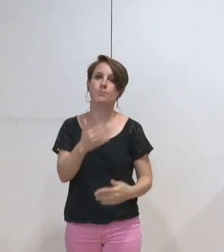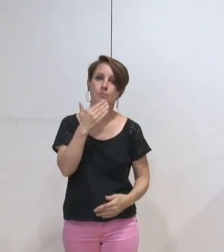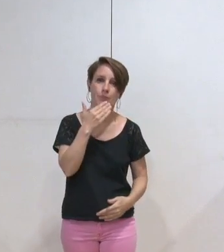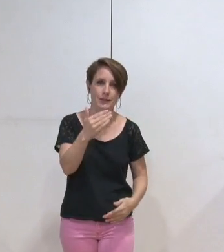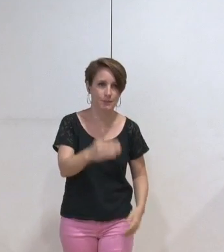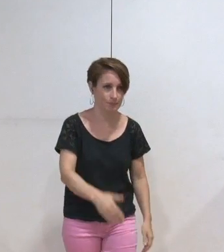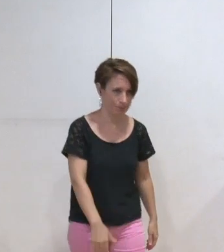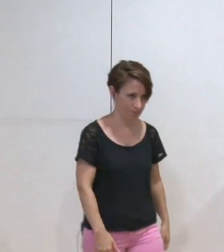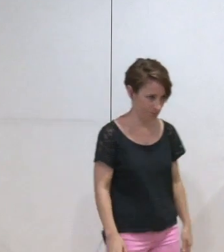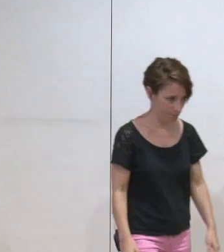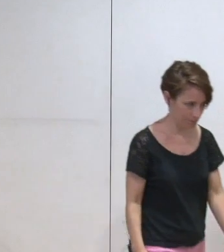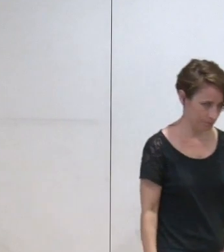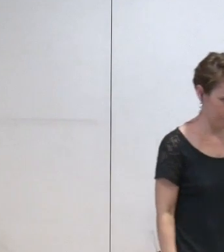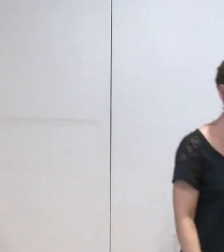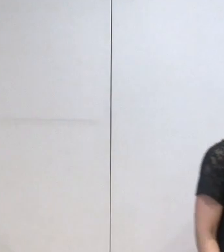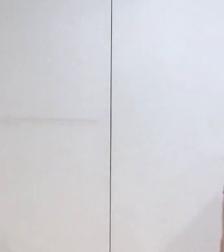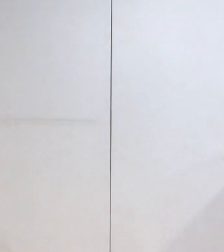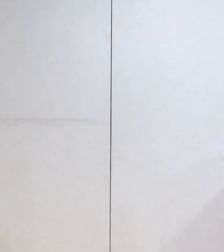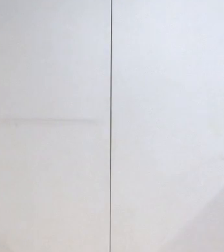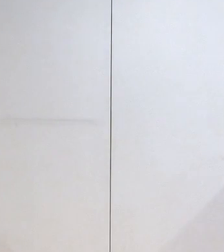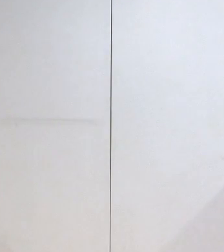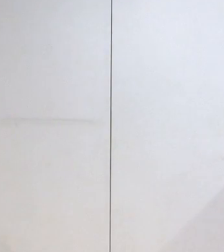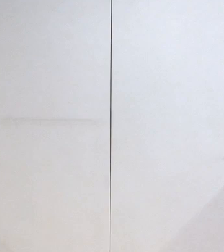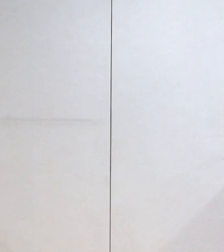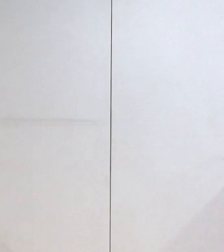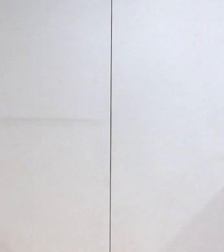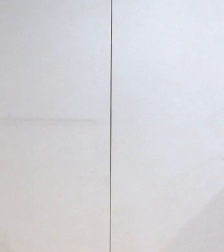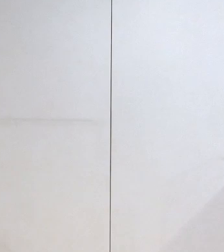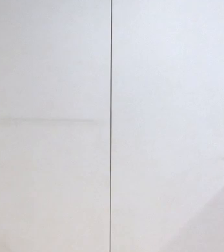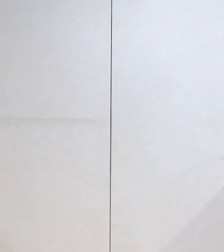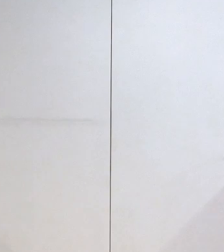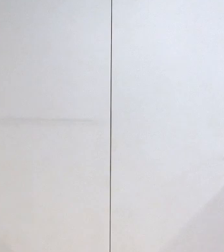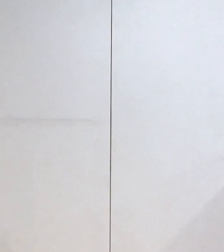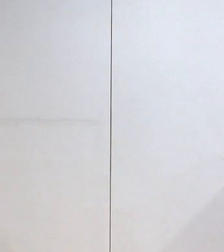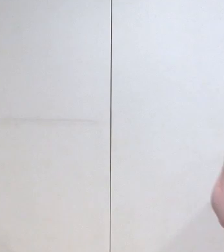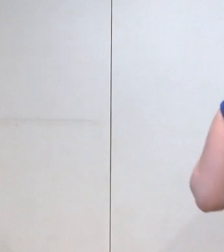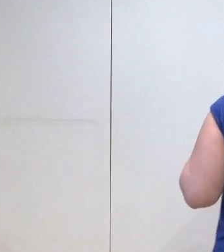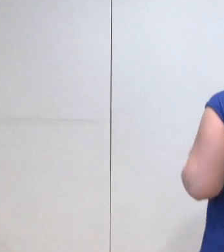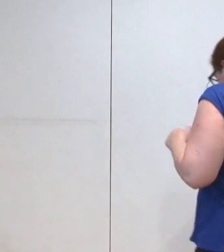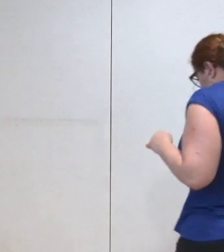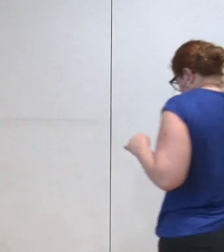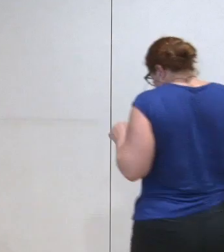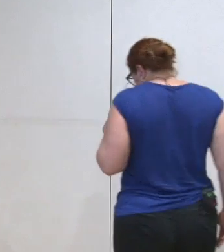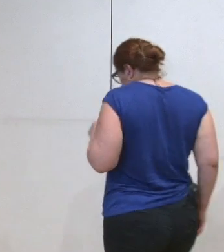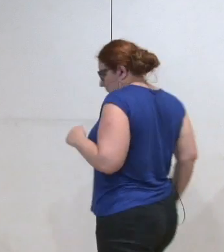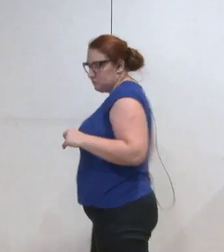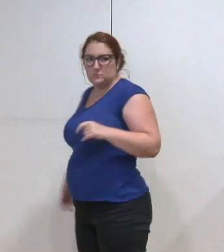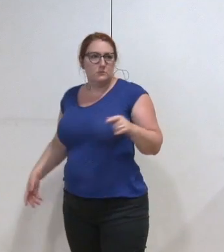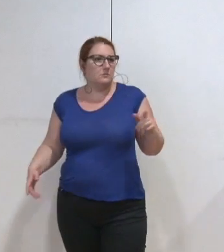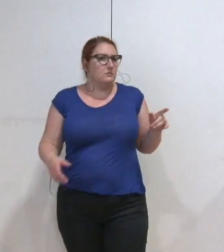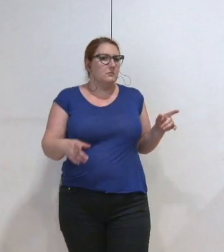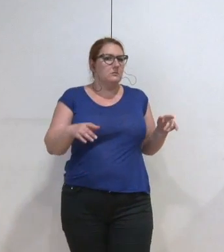merci alors dans des prises de parole j'en ai une là au milieu mais ça être appuyé par